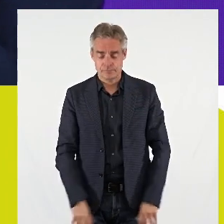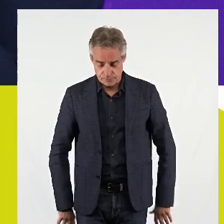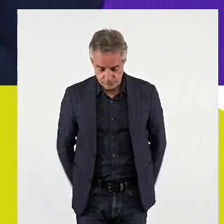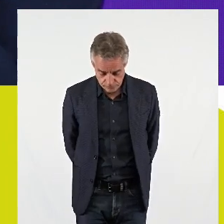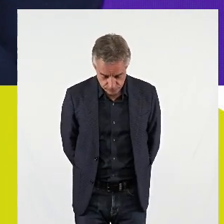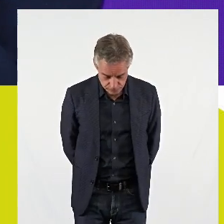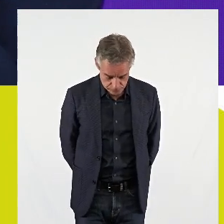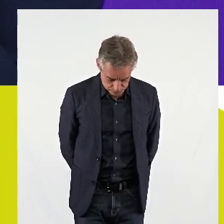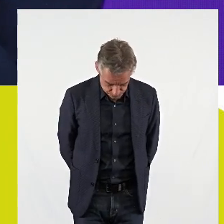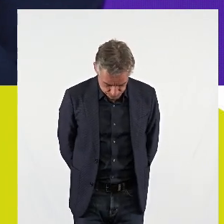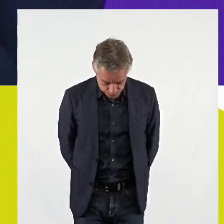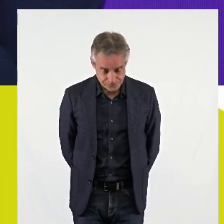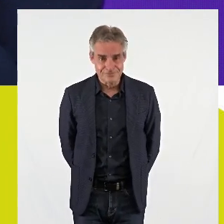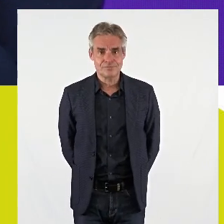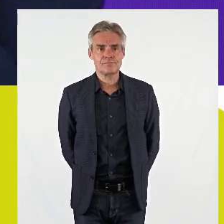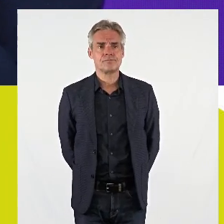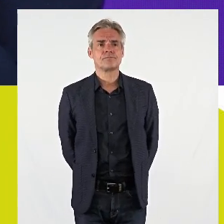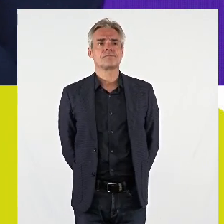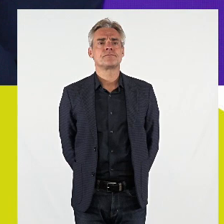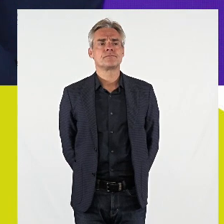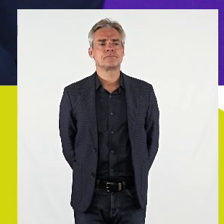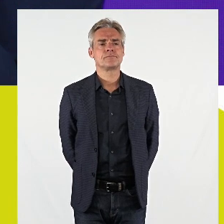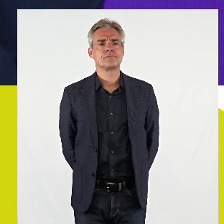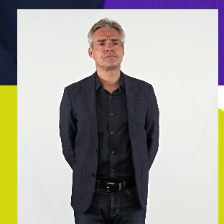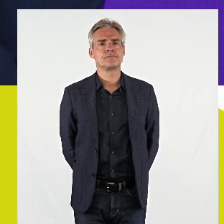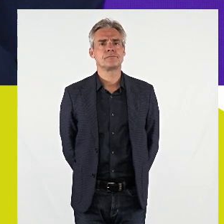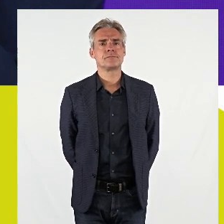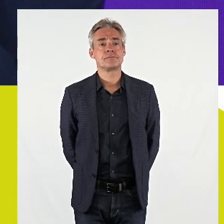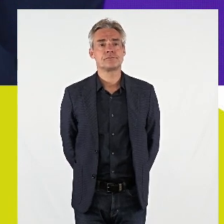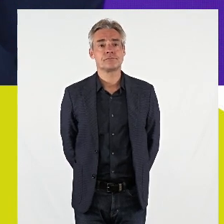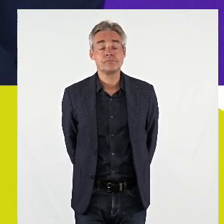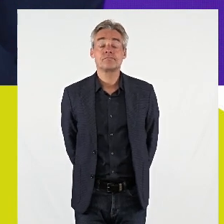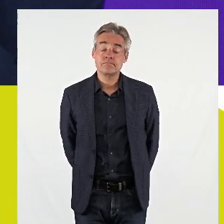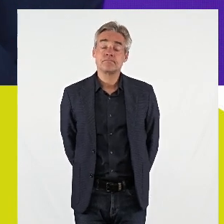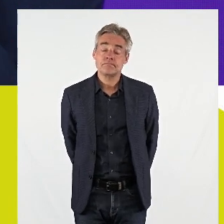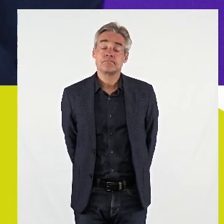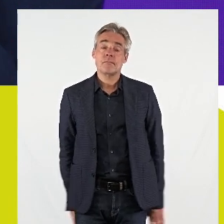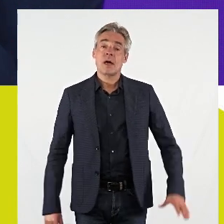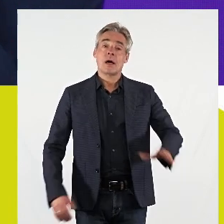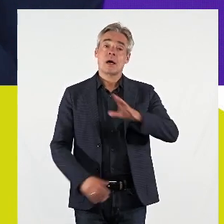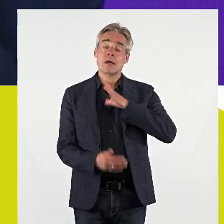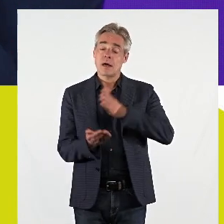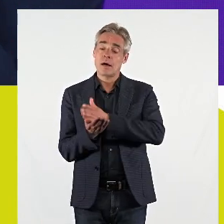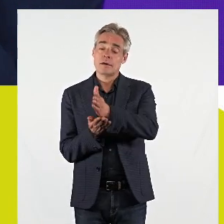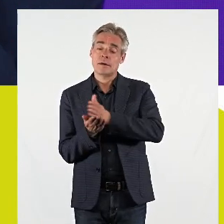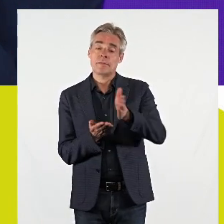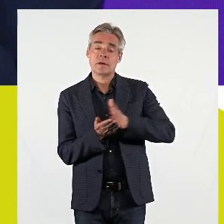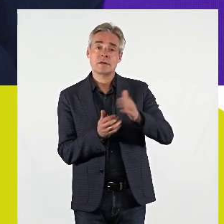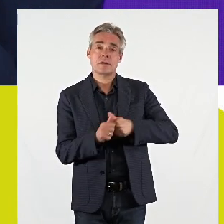Alors, il y a des pistes qui relèvent de l'initiative des